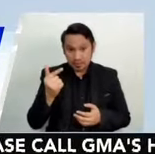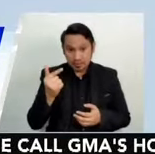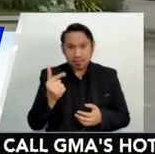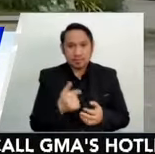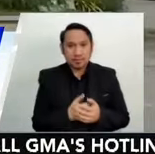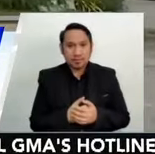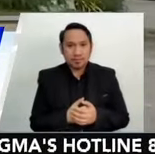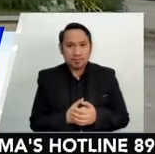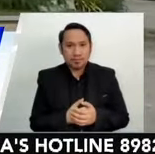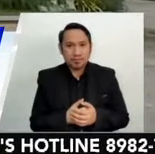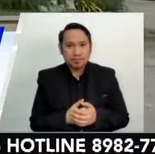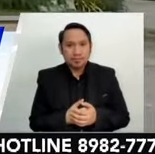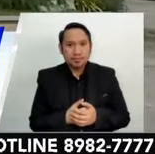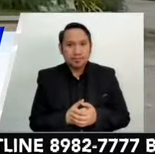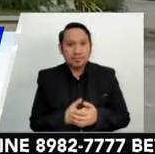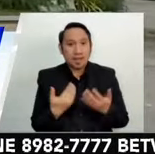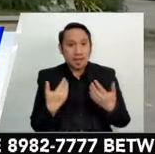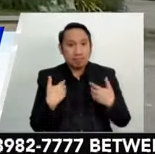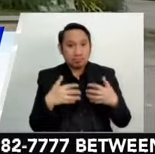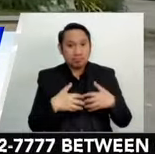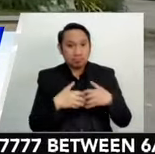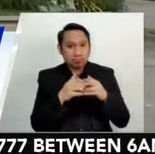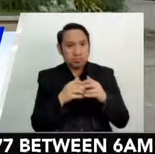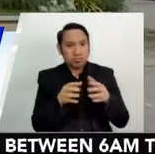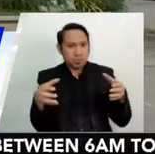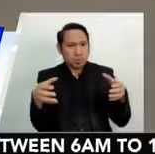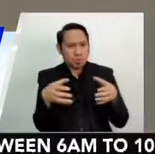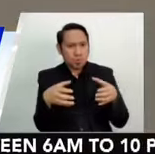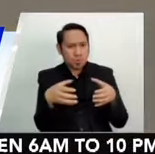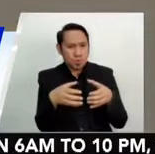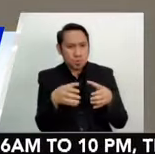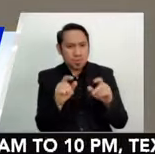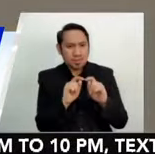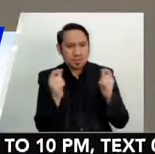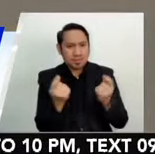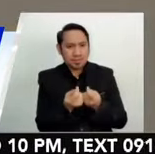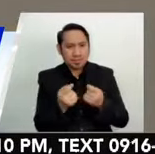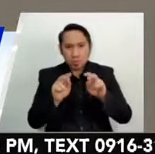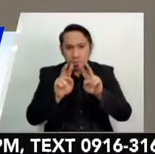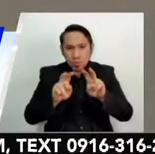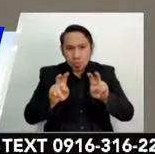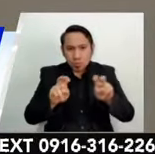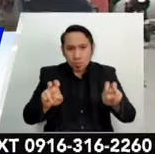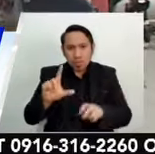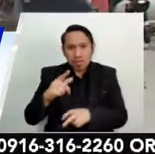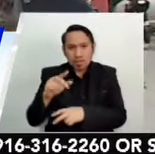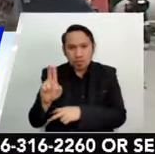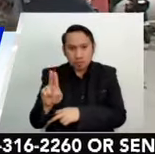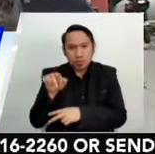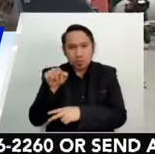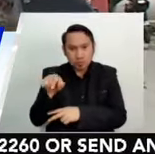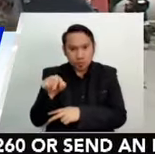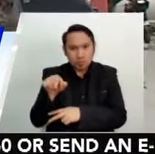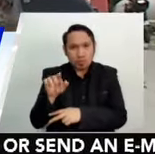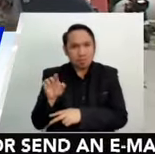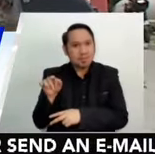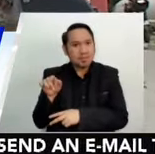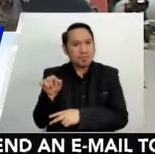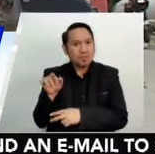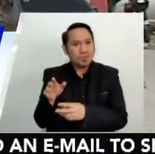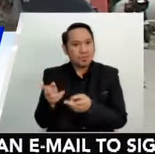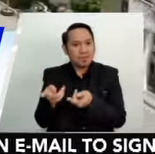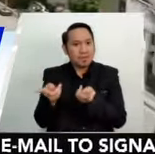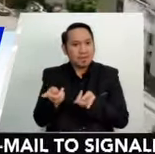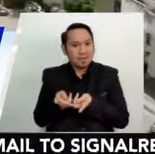DILG bumuuna ng task force para imbestigahan ang LGU officials ng Bamban kung may kinalaman o